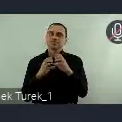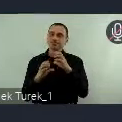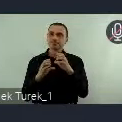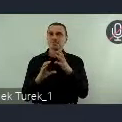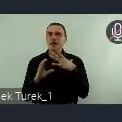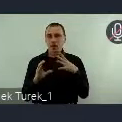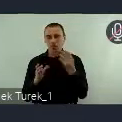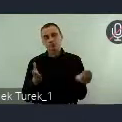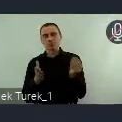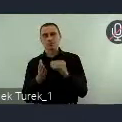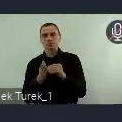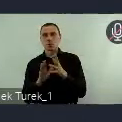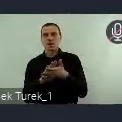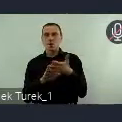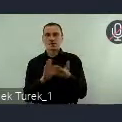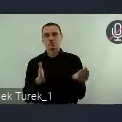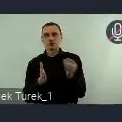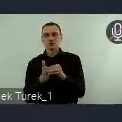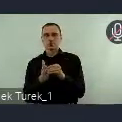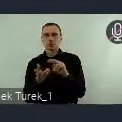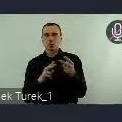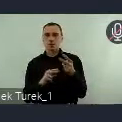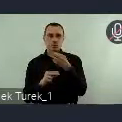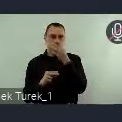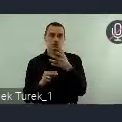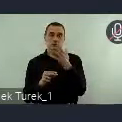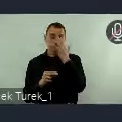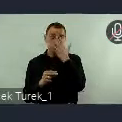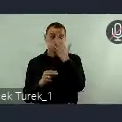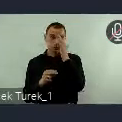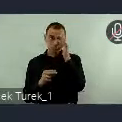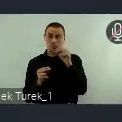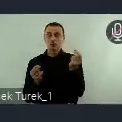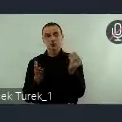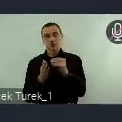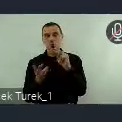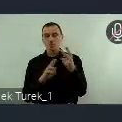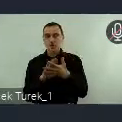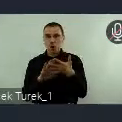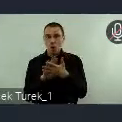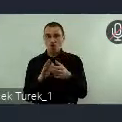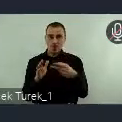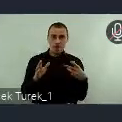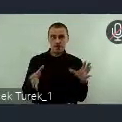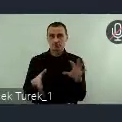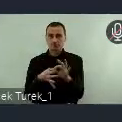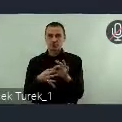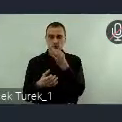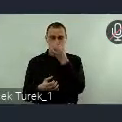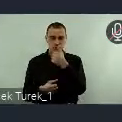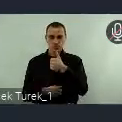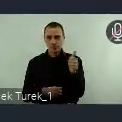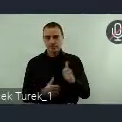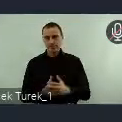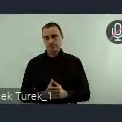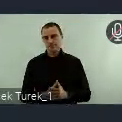byłoby super gdyby była wersja z tłumacza języka migowego idę na przykład co której seans był oznaczony jako sam z tłumacza języka migowego że to to